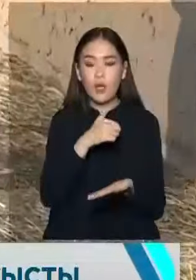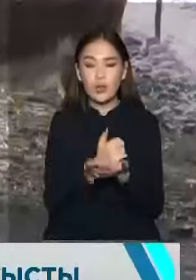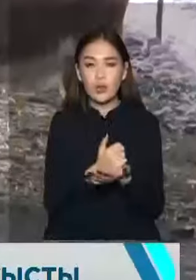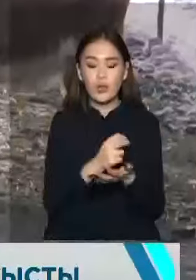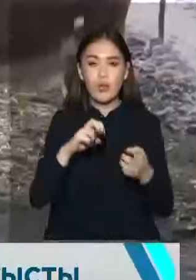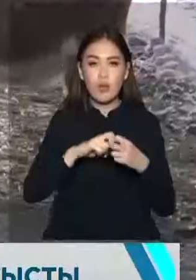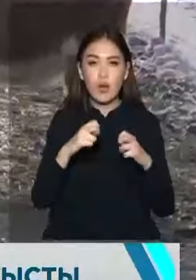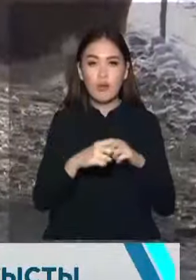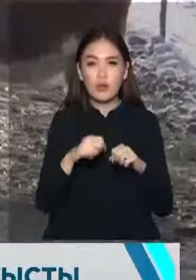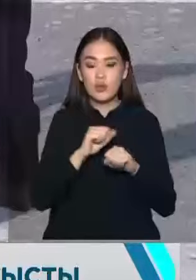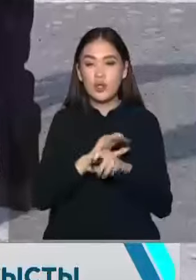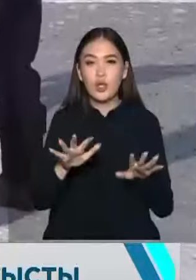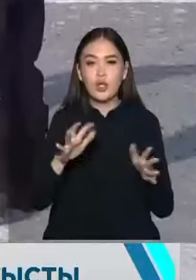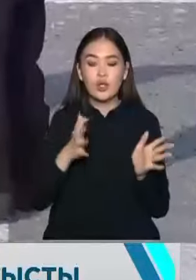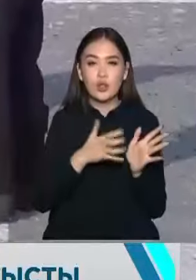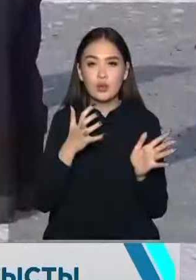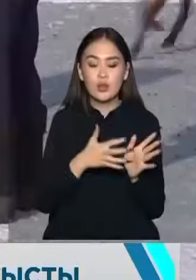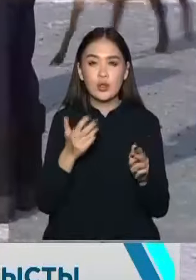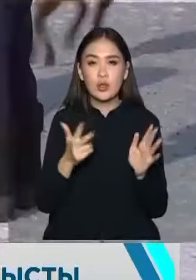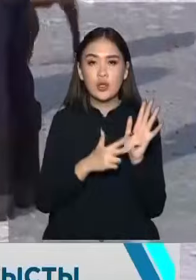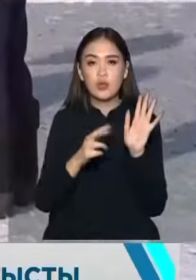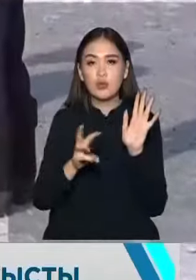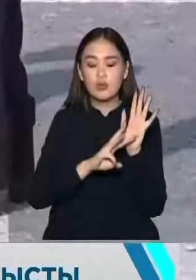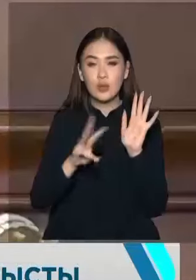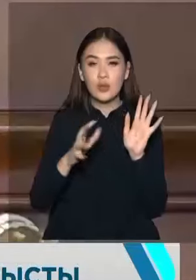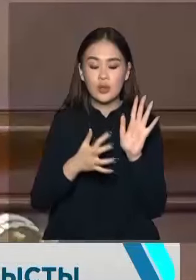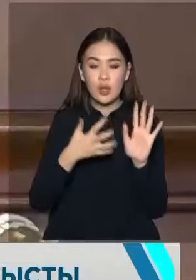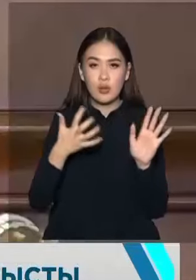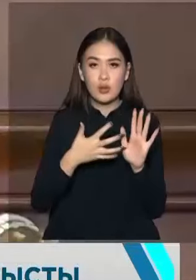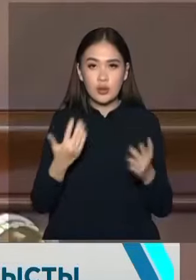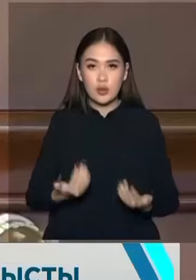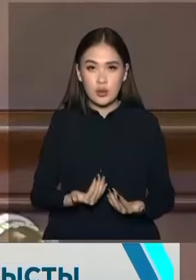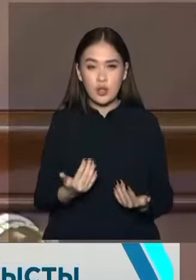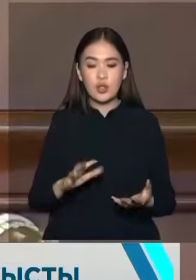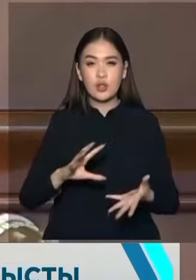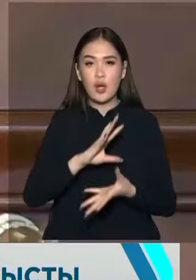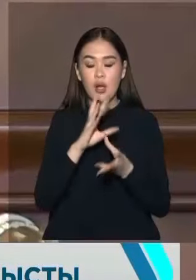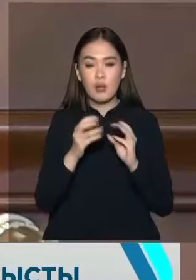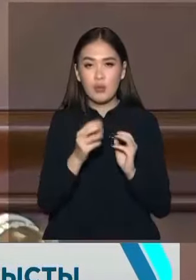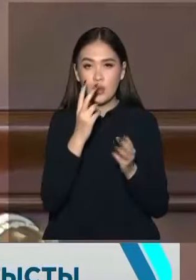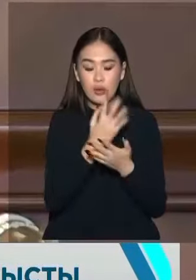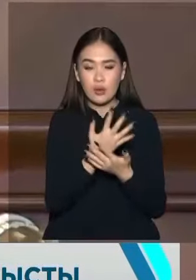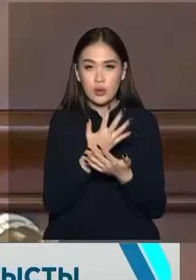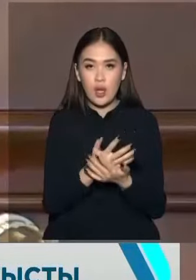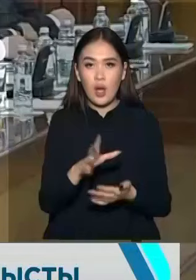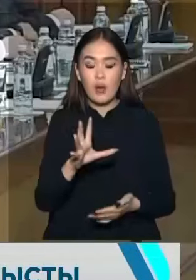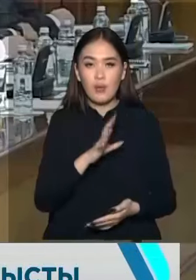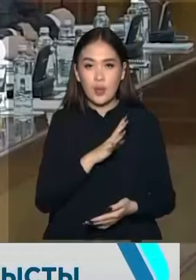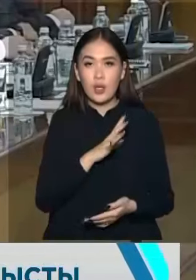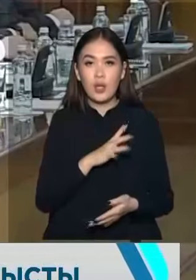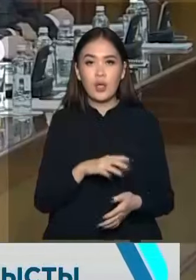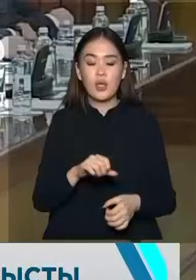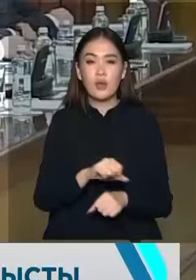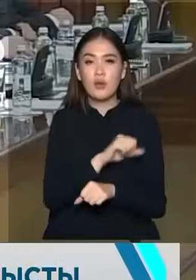жайылым жетіспейді, шамамен 8,8 миллион гектар жер тапшы. Жалпы бармақ басты көз қысты дегенді мүлдем